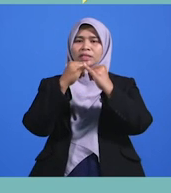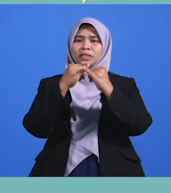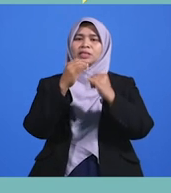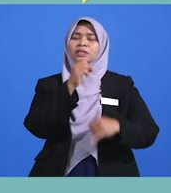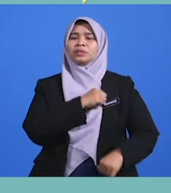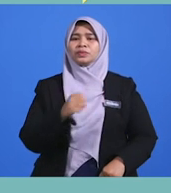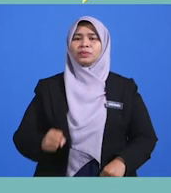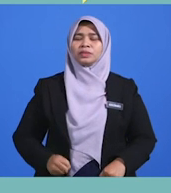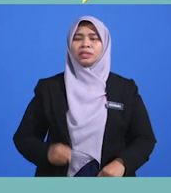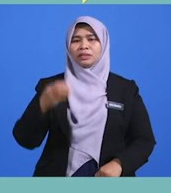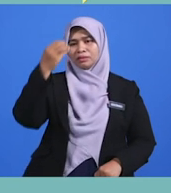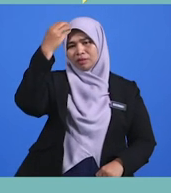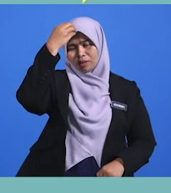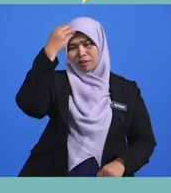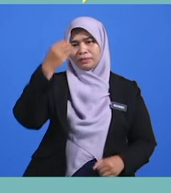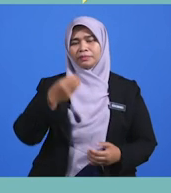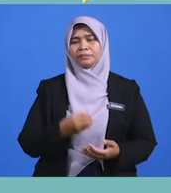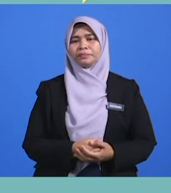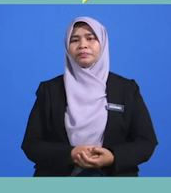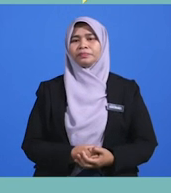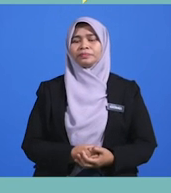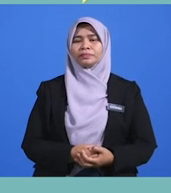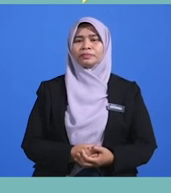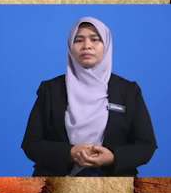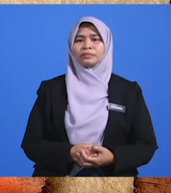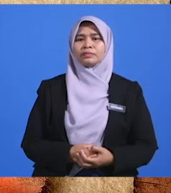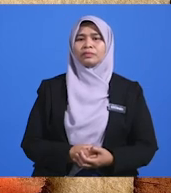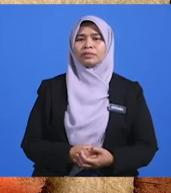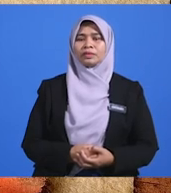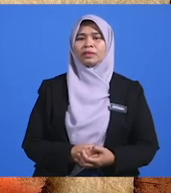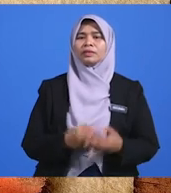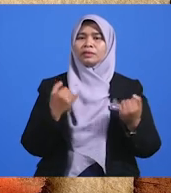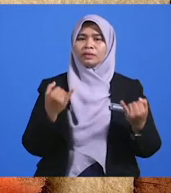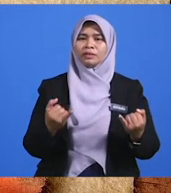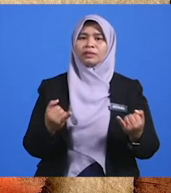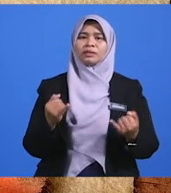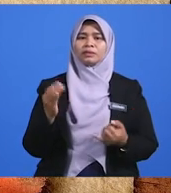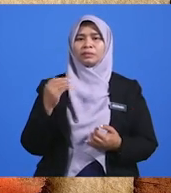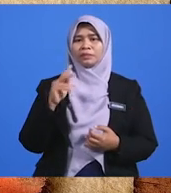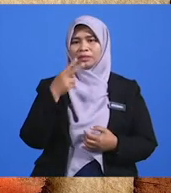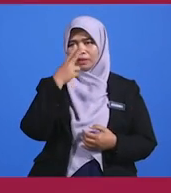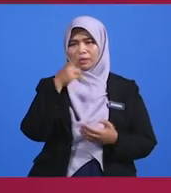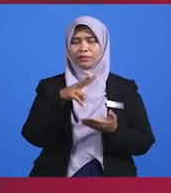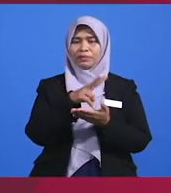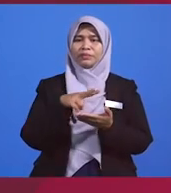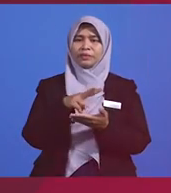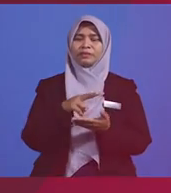Raja-Raja Melayu dan pegawai-pegawai Raja George yang ke-6. Sekarang, jom kita tonton video ini.